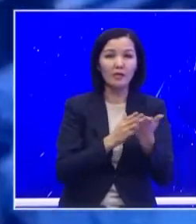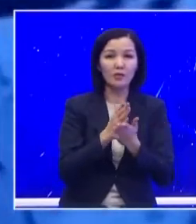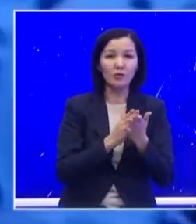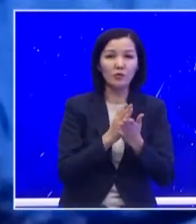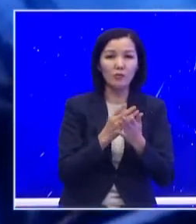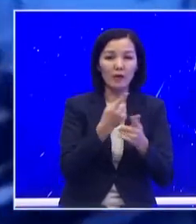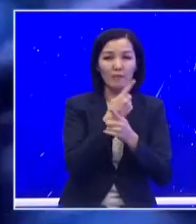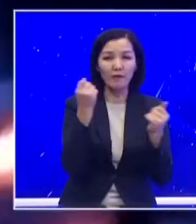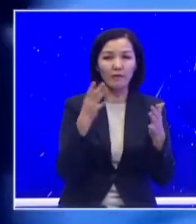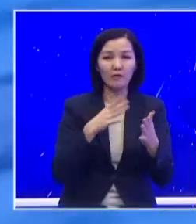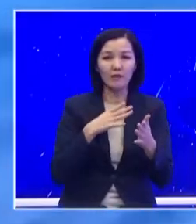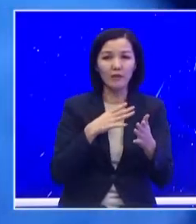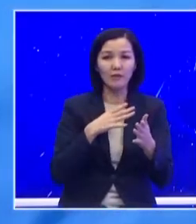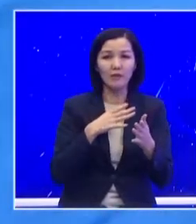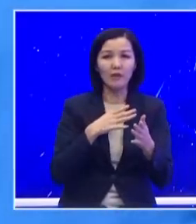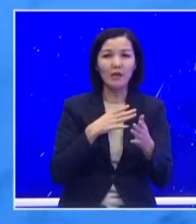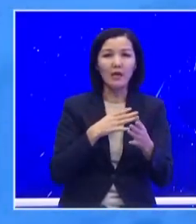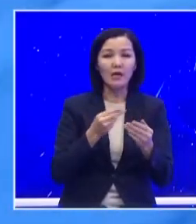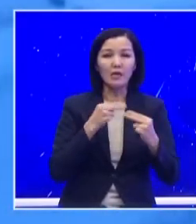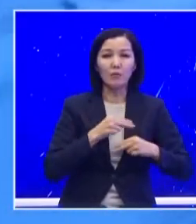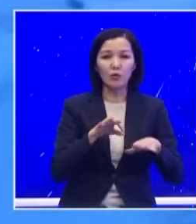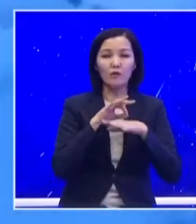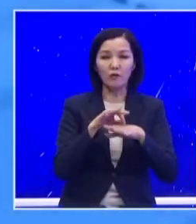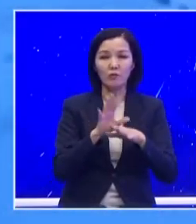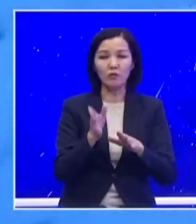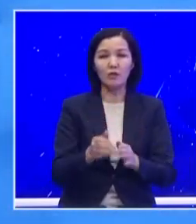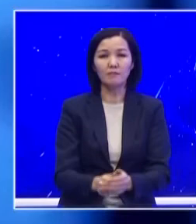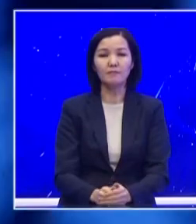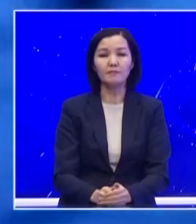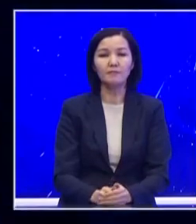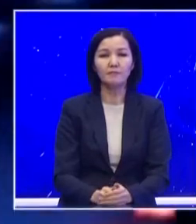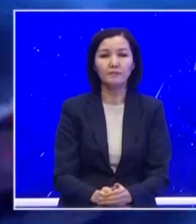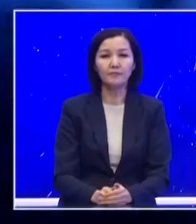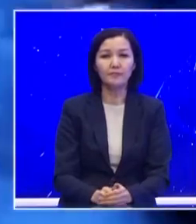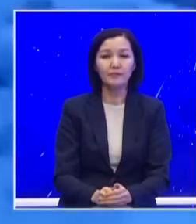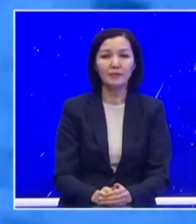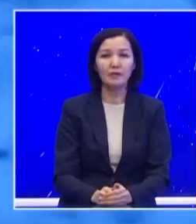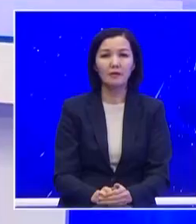оповещены. Наш экипаж выехал, добавили в ведомстве. Работы ведутся.